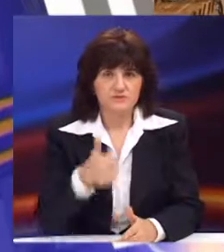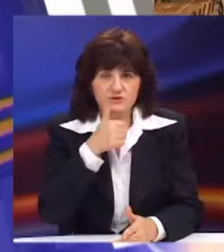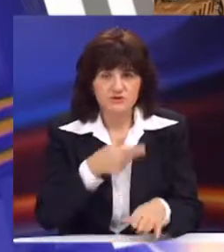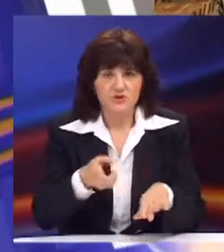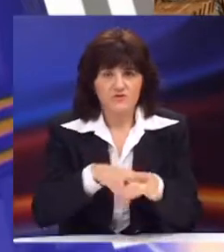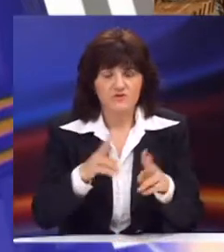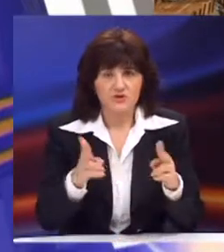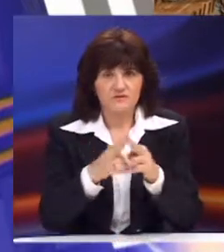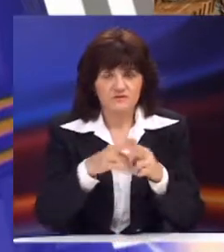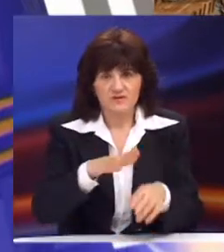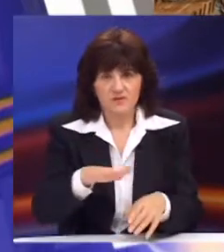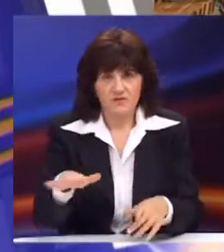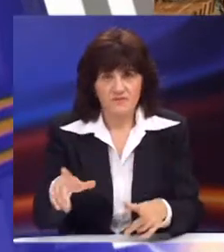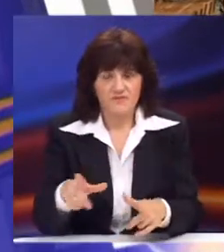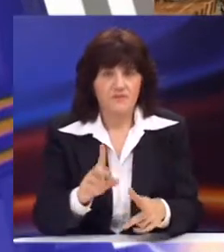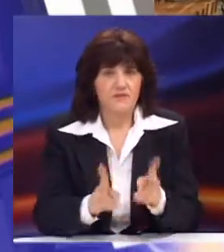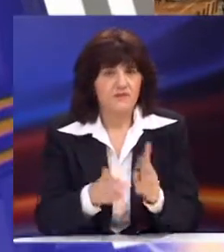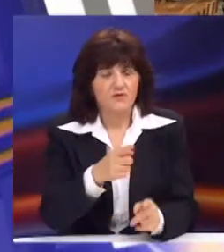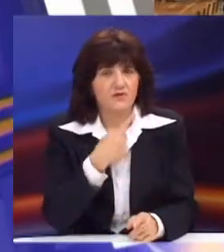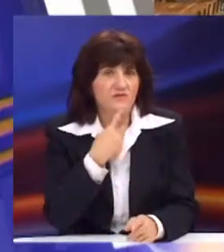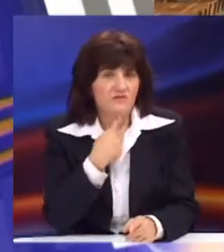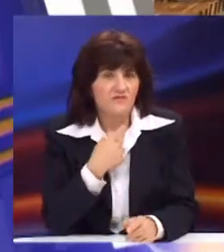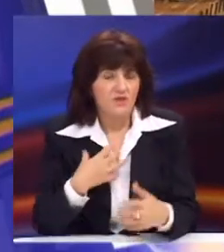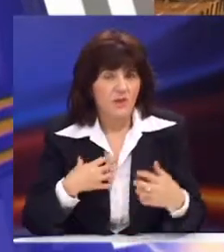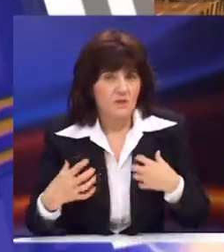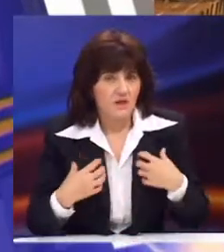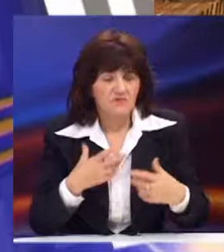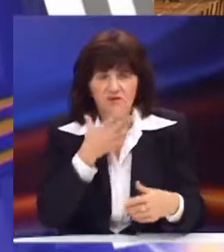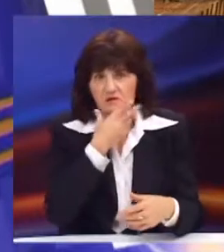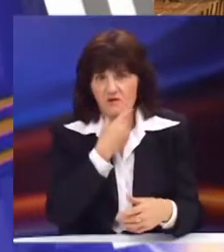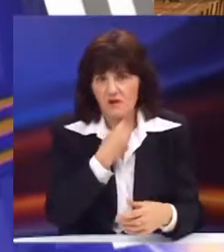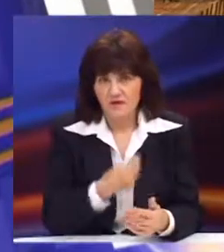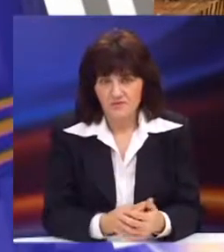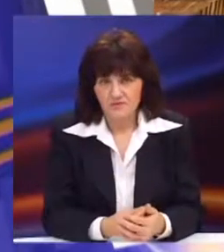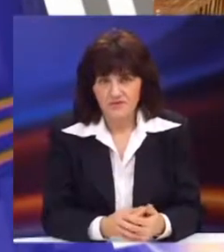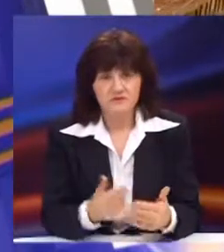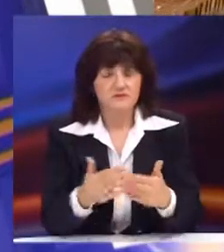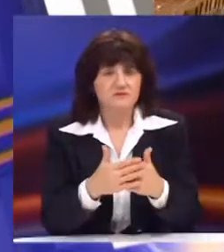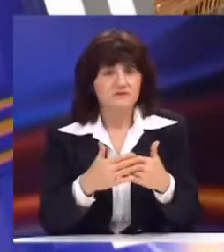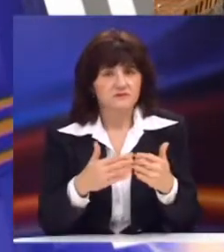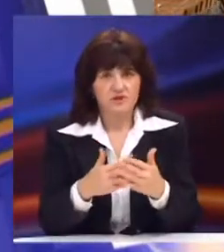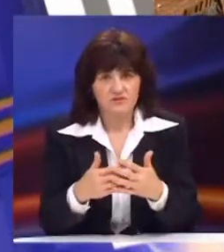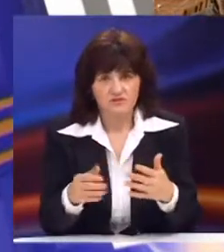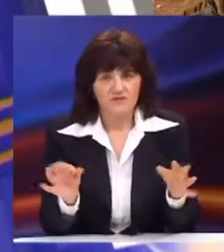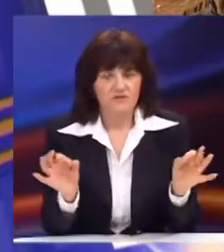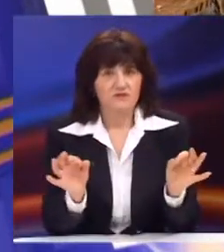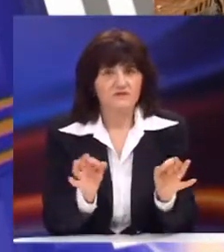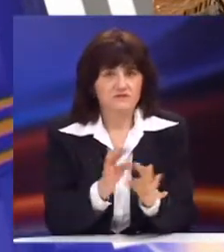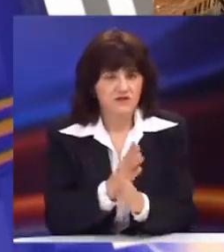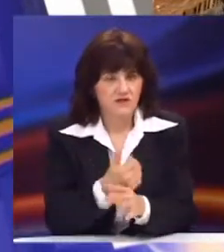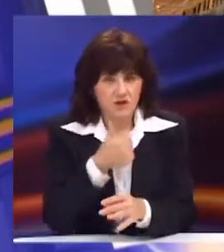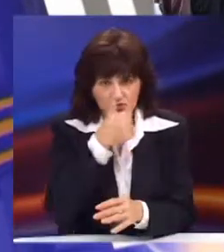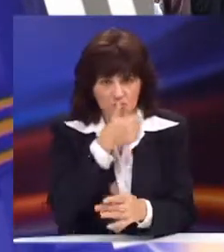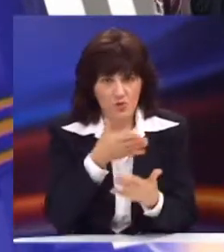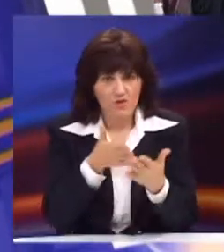da ih češće posećujemo. Kažete mi kako se vama svidjela priredba? Jako je lepo, jako sam zadovoljna i sretna što